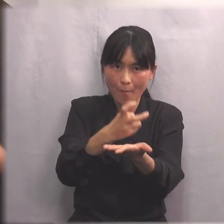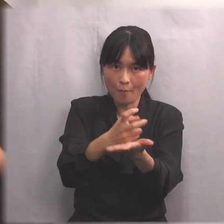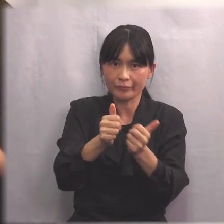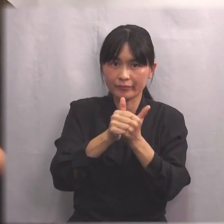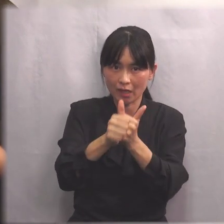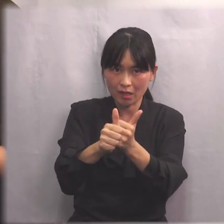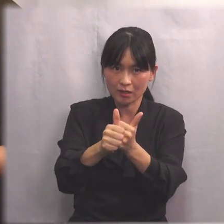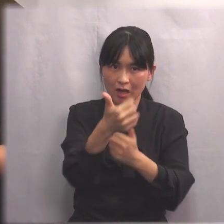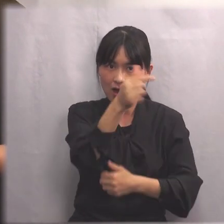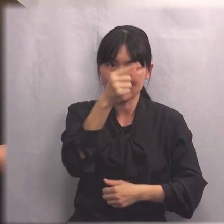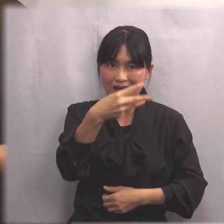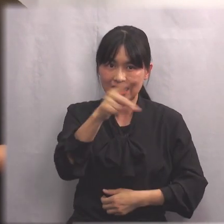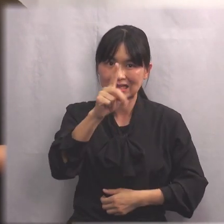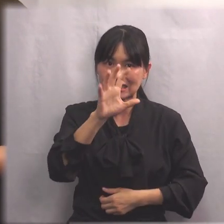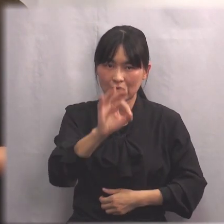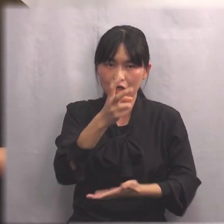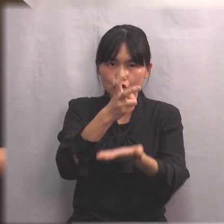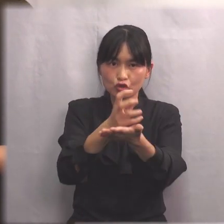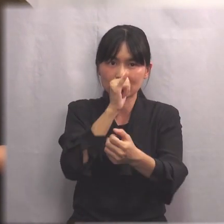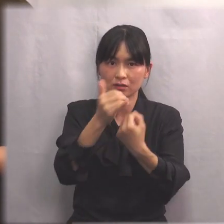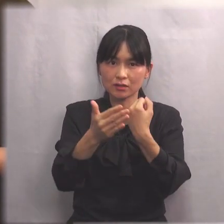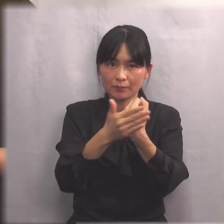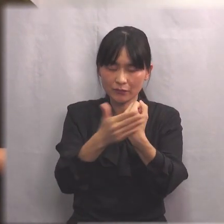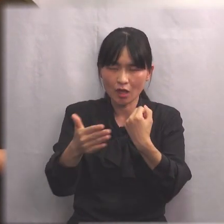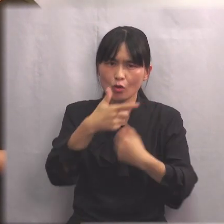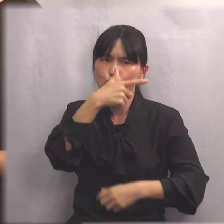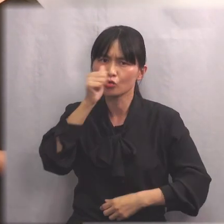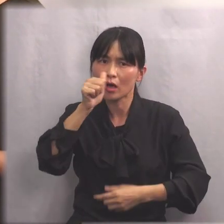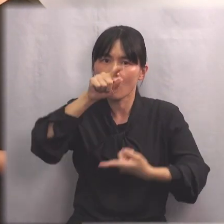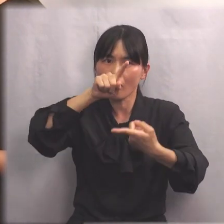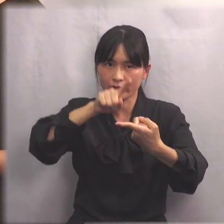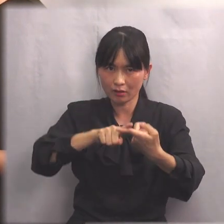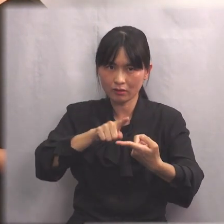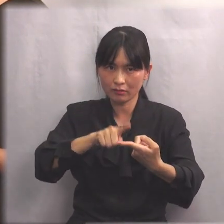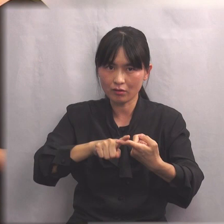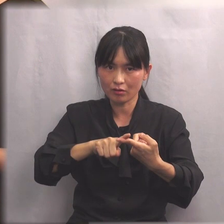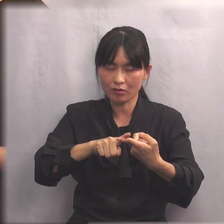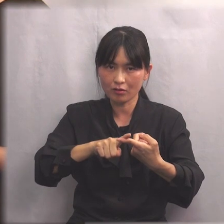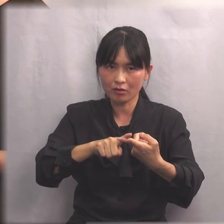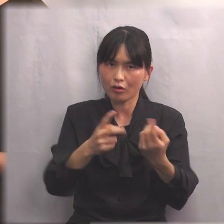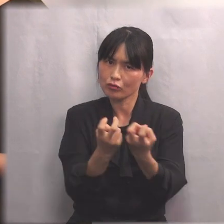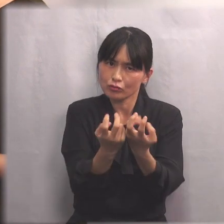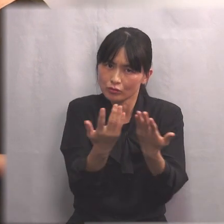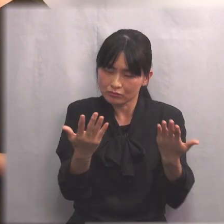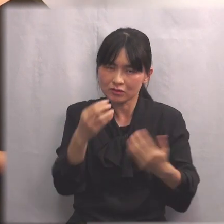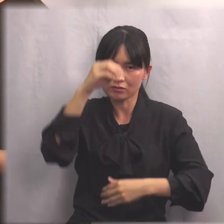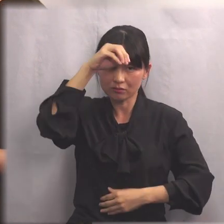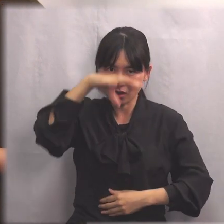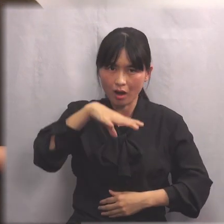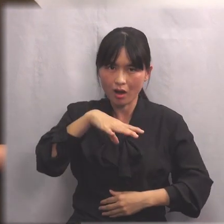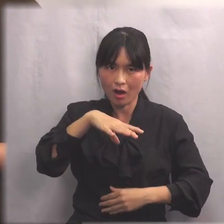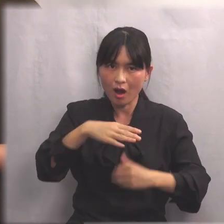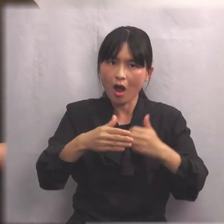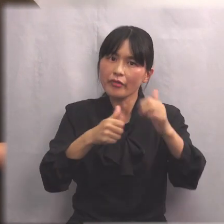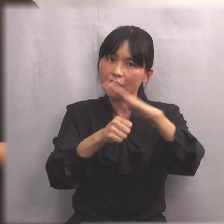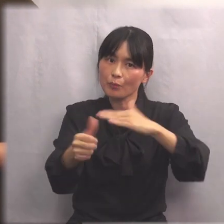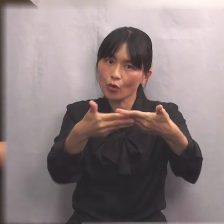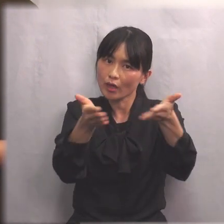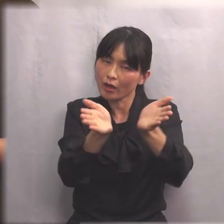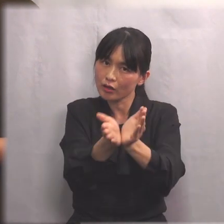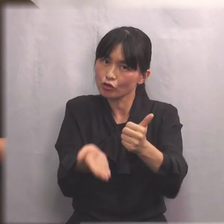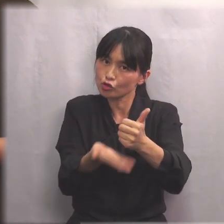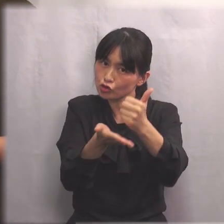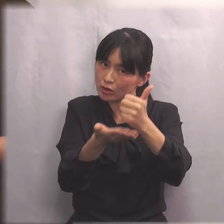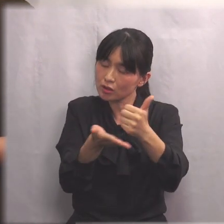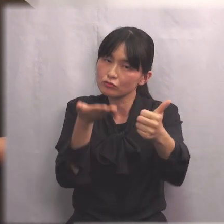당원당규상에 저희가 할당 규정을 많이 가지고 있는데요. 이 할당이 미비한 부분이 있을 경우에 부득이한 경우 이 대표단의